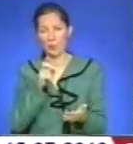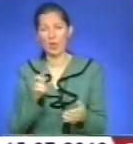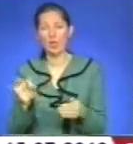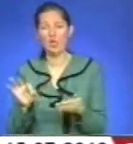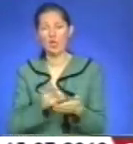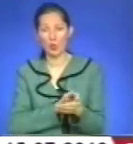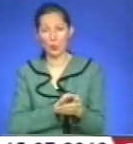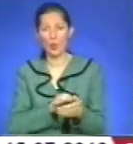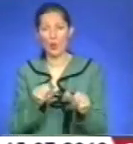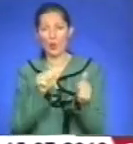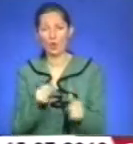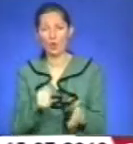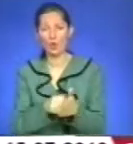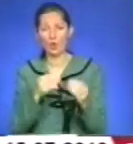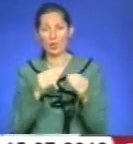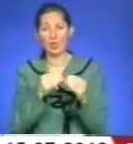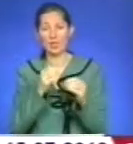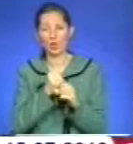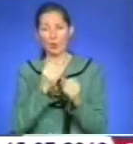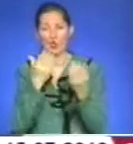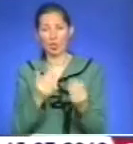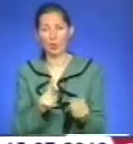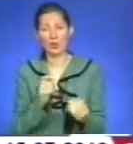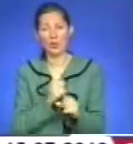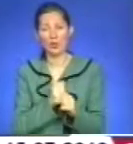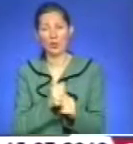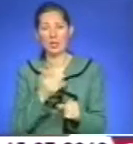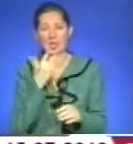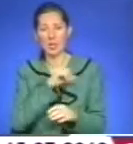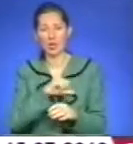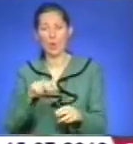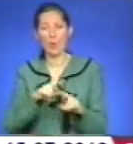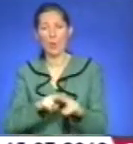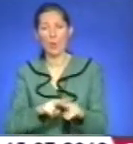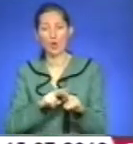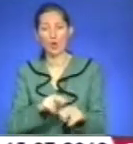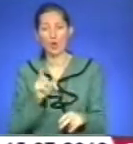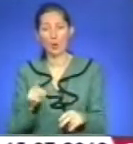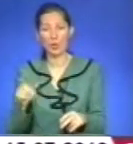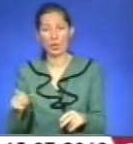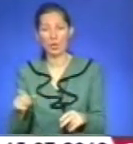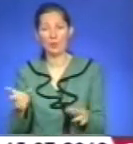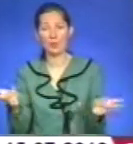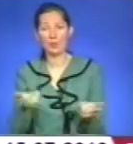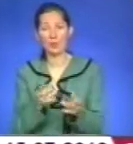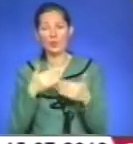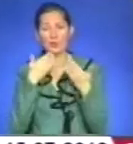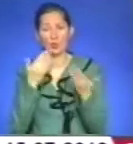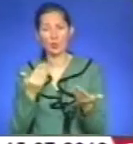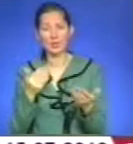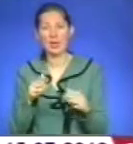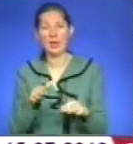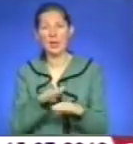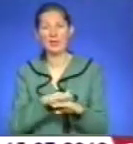оформленні – до 10 робочих днів. Щоб виготовити закордонний паспорт, громадянам потрібно звернутися в один із